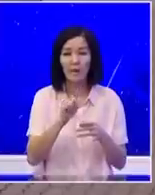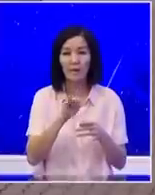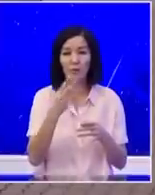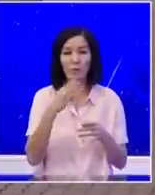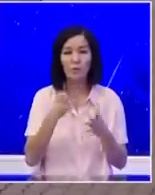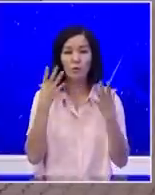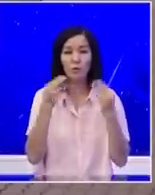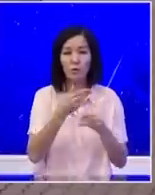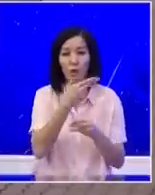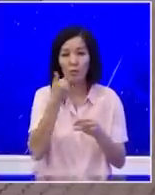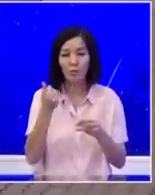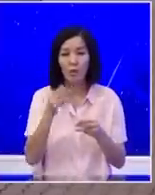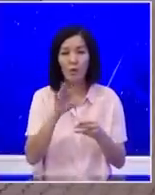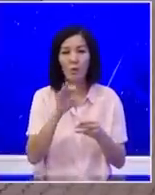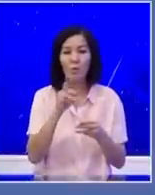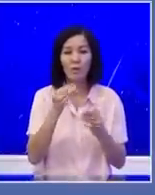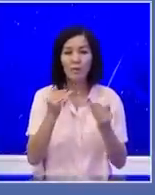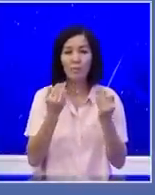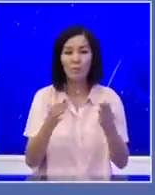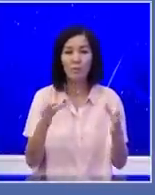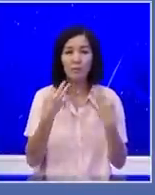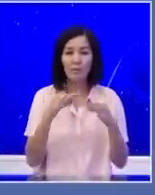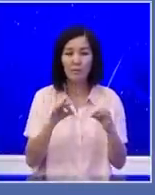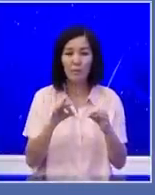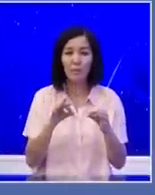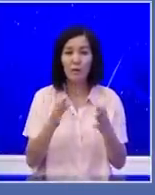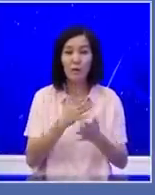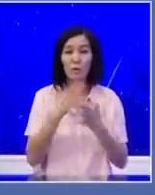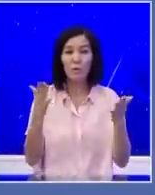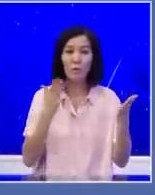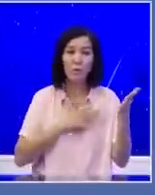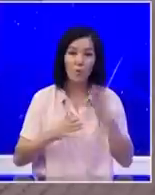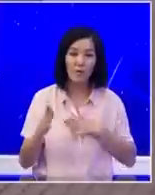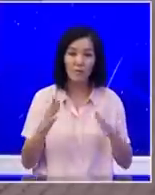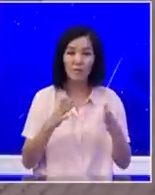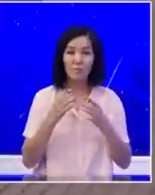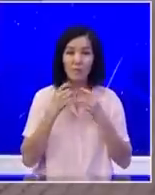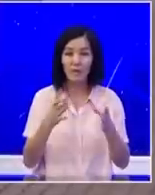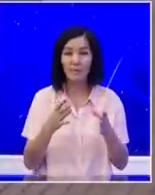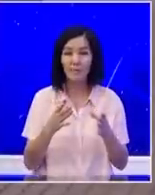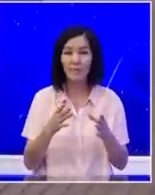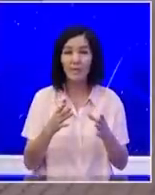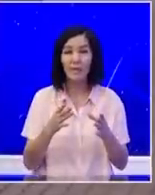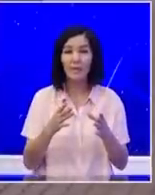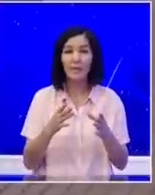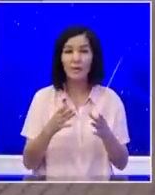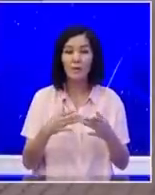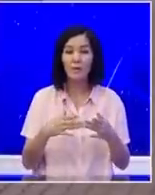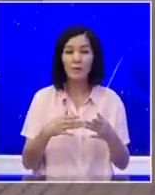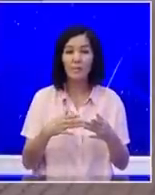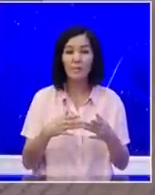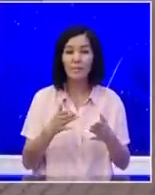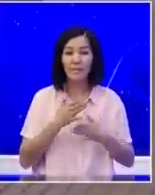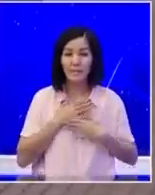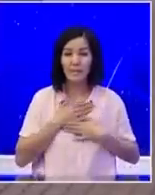ықылас ниетімен ораза тұтқан адамдар бүгін аузын ашып, мәре-сәре болып, үлкен қуанышқа тап болып жатыр. Әлбетте, осындай жағдайда біздің